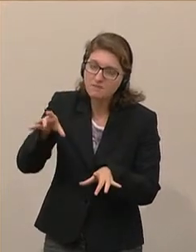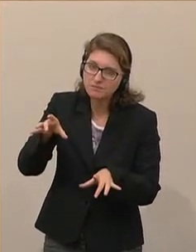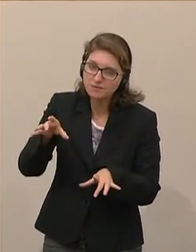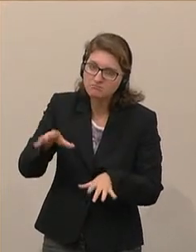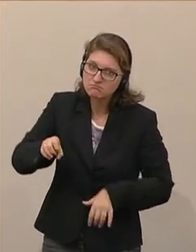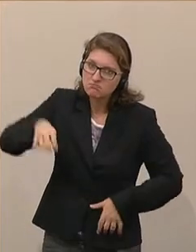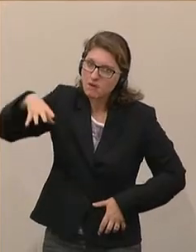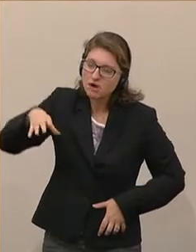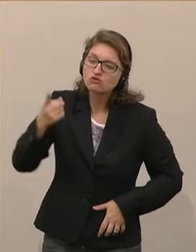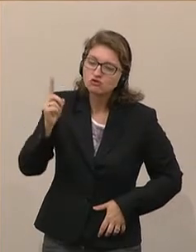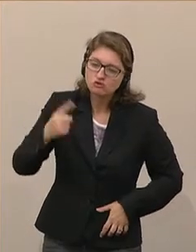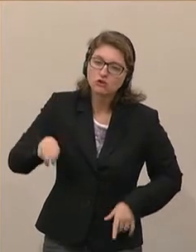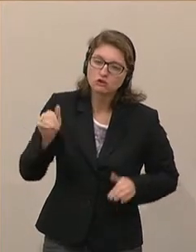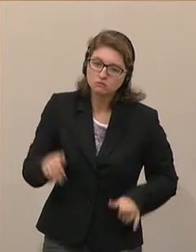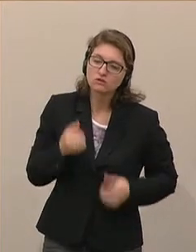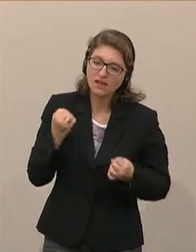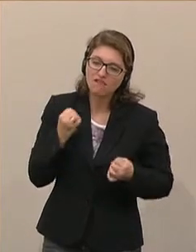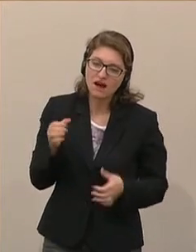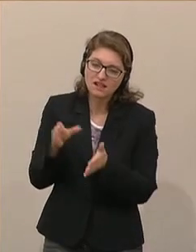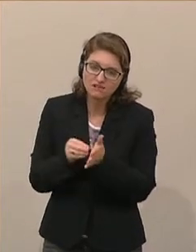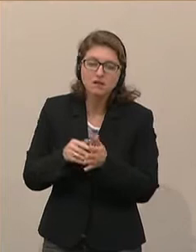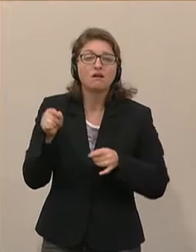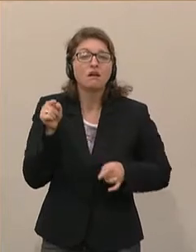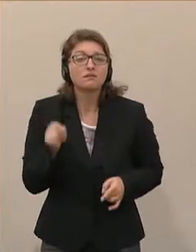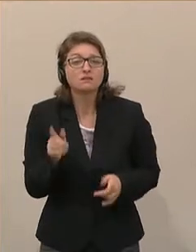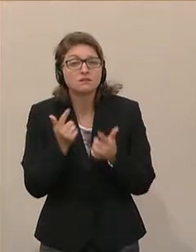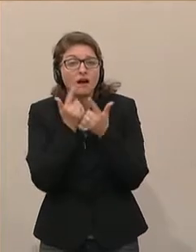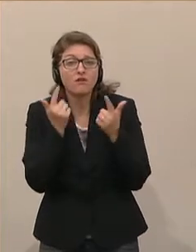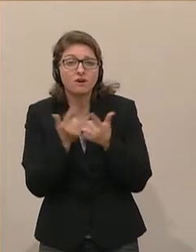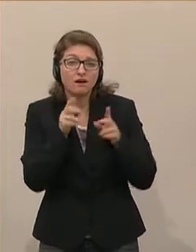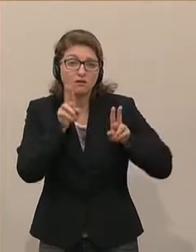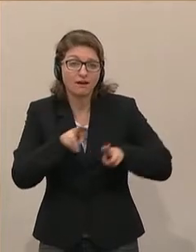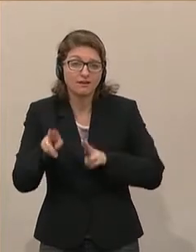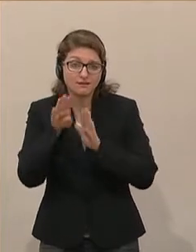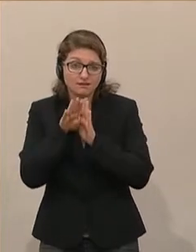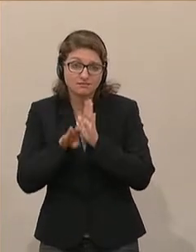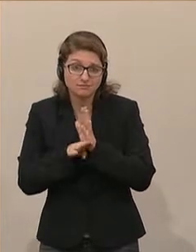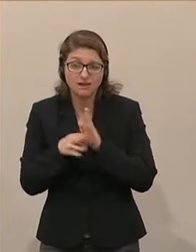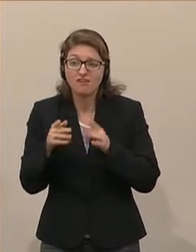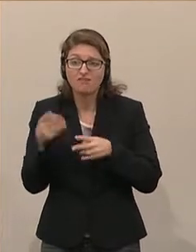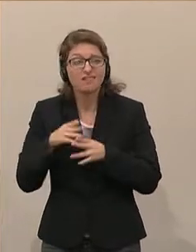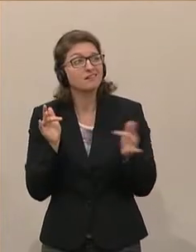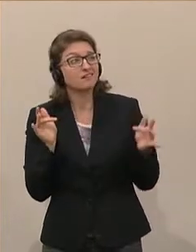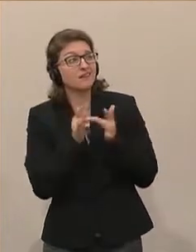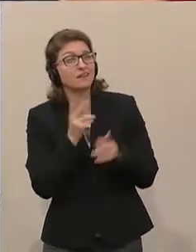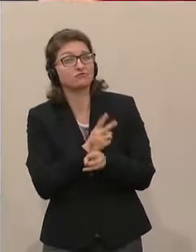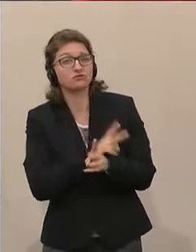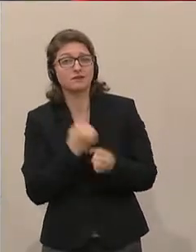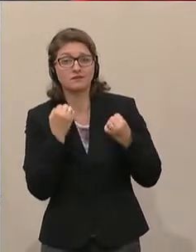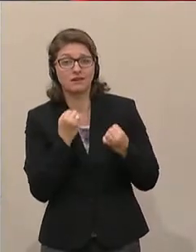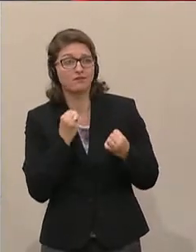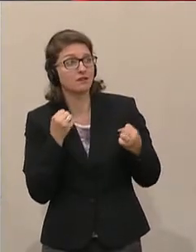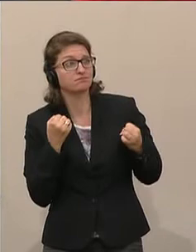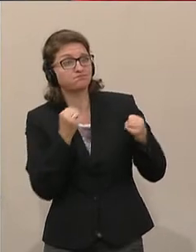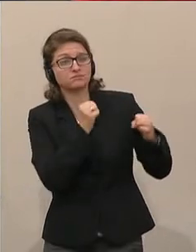anwenden. Dann ist es einfach eine Aufklärung der rechtlichen Konsequenzen, wenn man sich gegen die Staatsgewalt widersetzt. Das ist eine Aufklärung und hat nichts mit Drohung